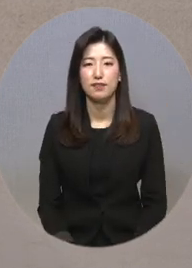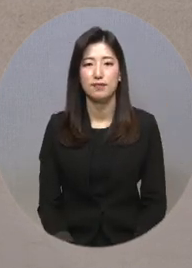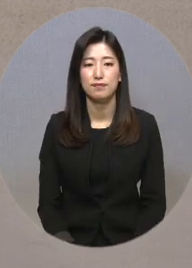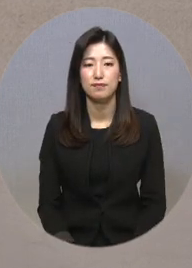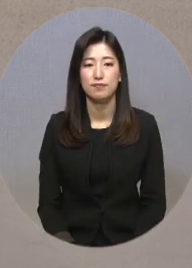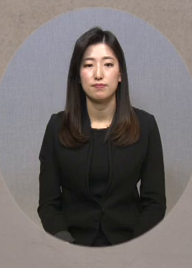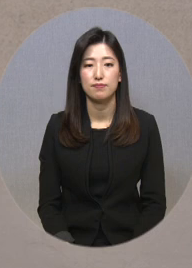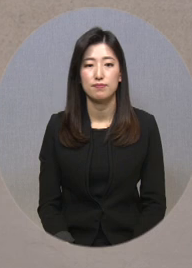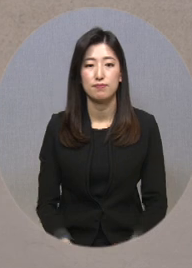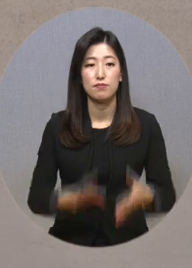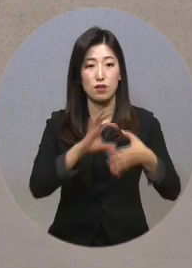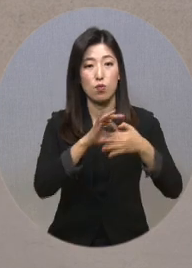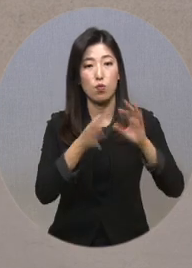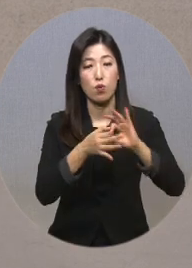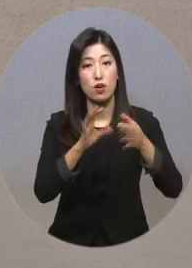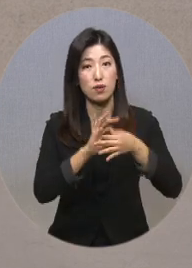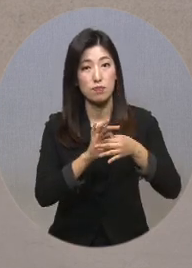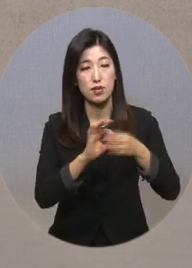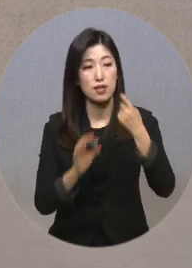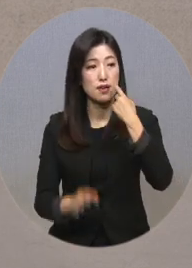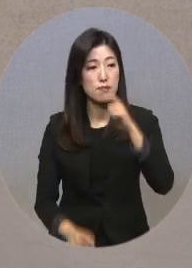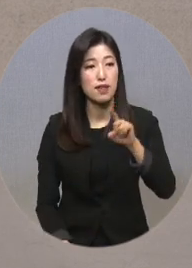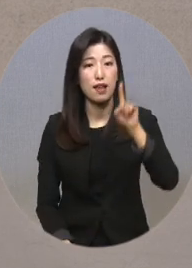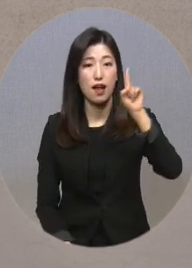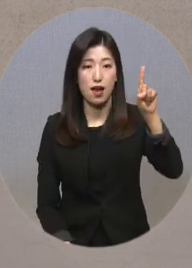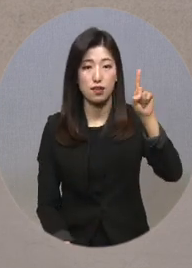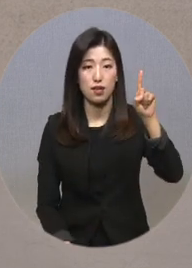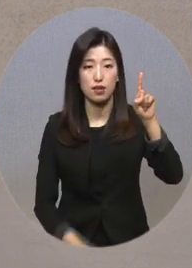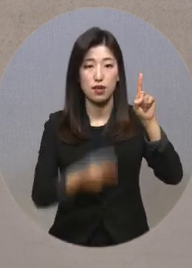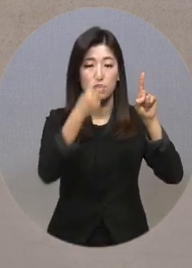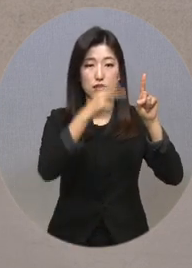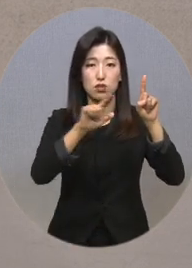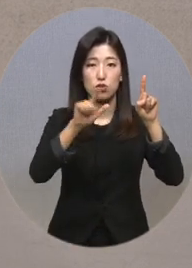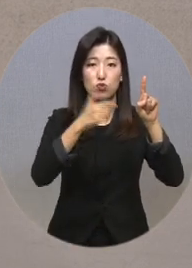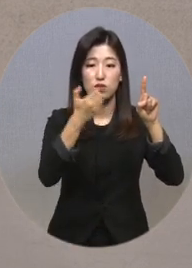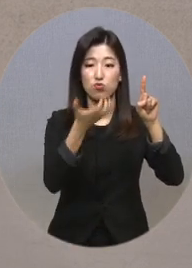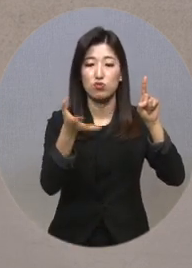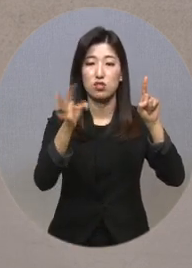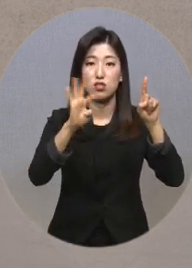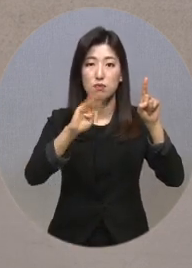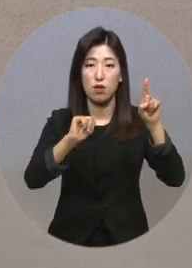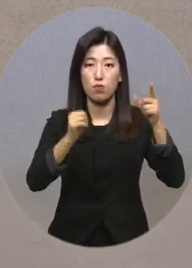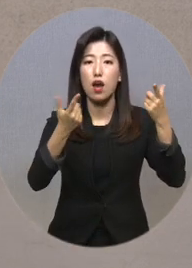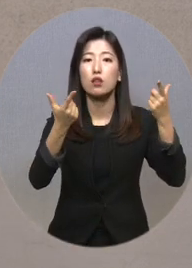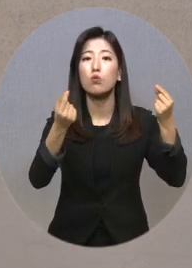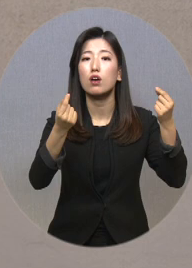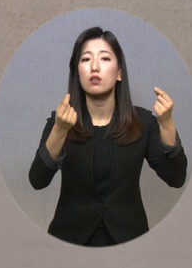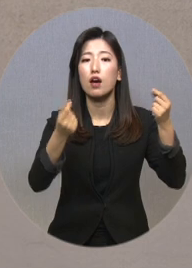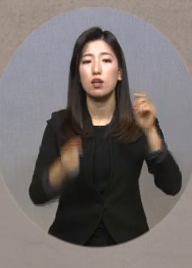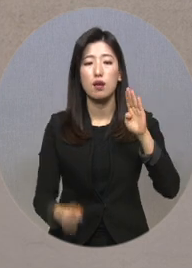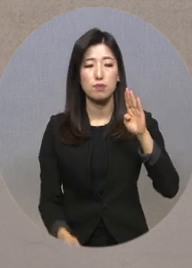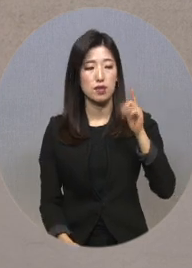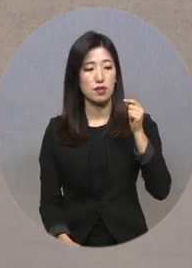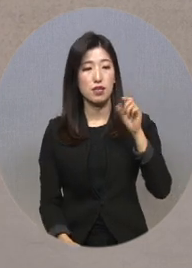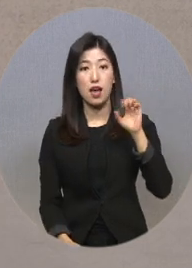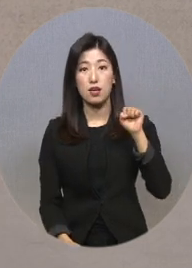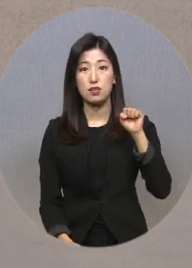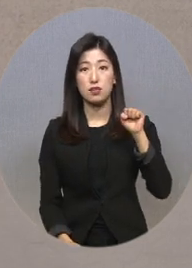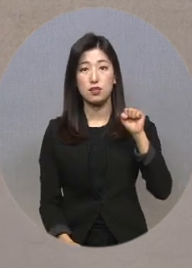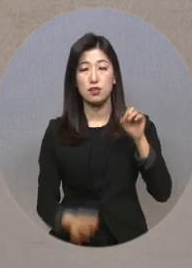올림픽 메달 한 개가 2,690억 정도의 가치가 있다고 그러는데 BTS의 경제이별